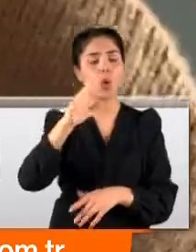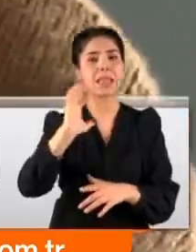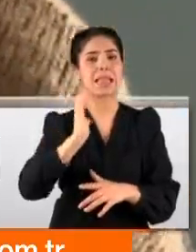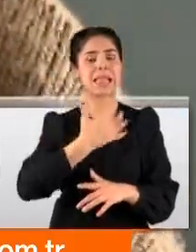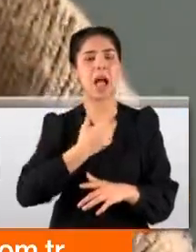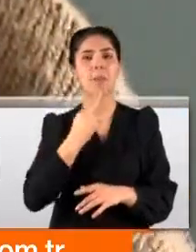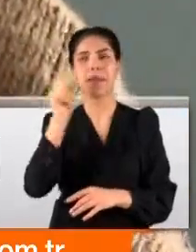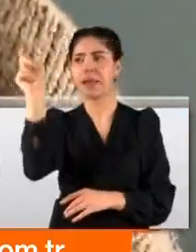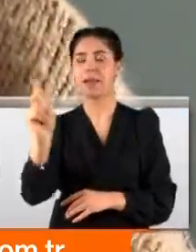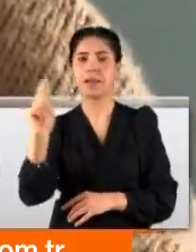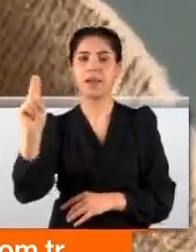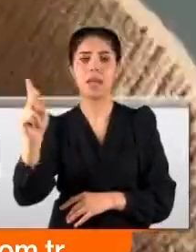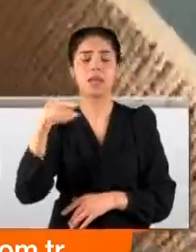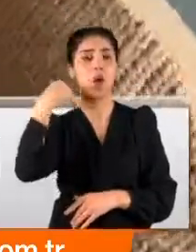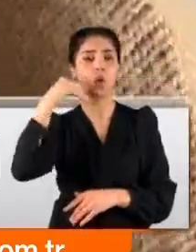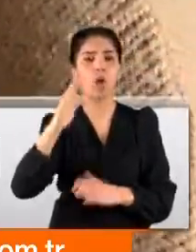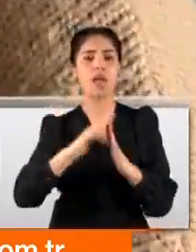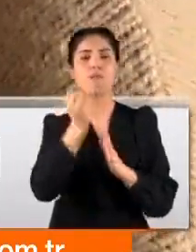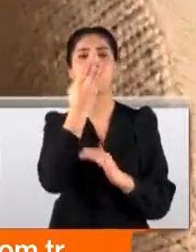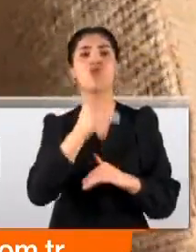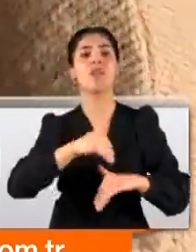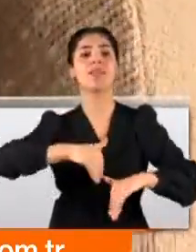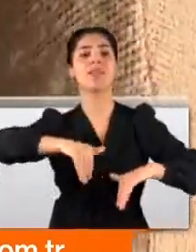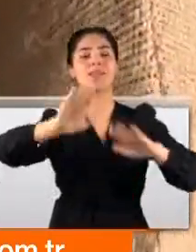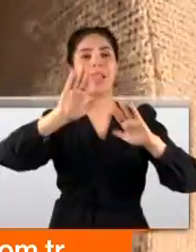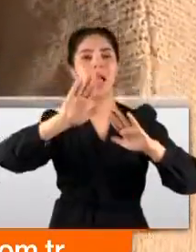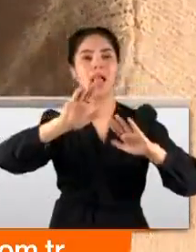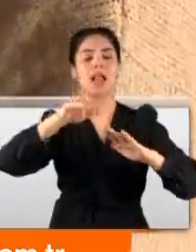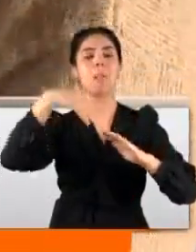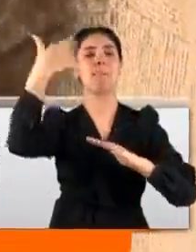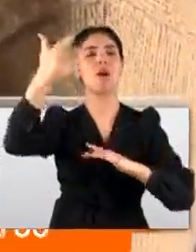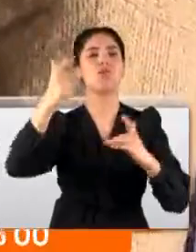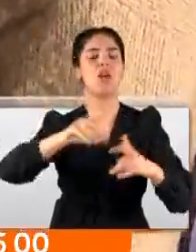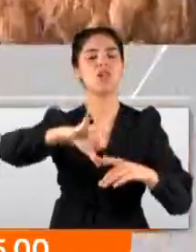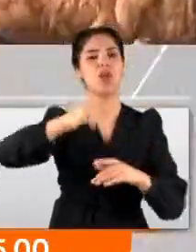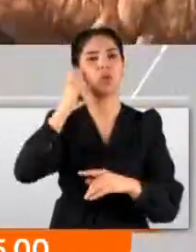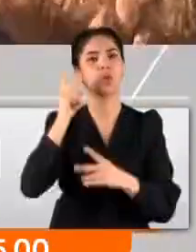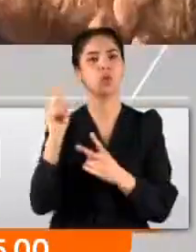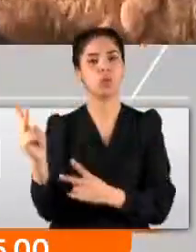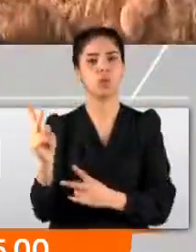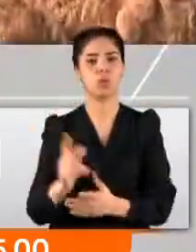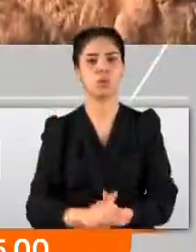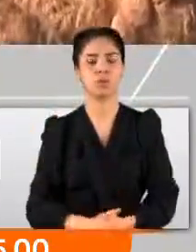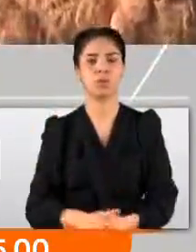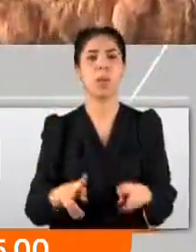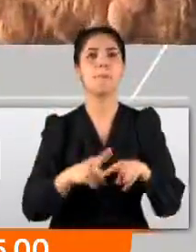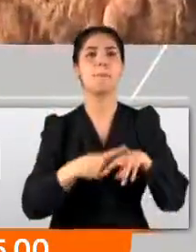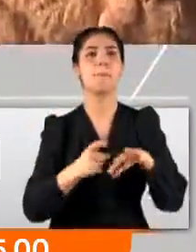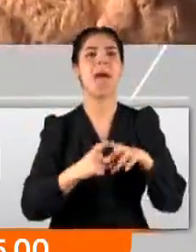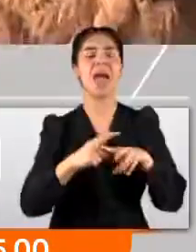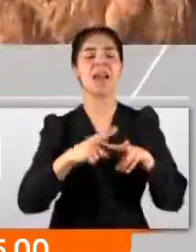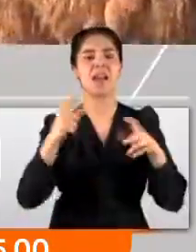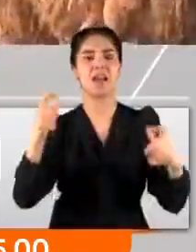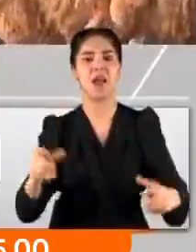Işıl Çalışkan koyunların evin bahçesinden değil de meradan çalındığını düşünüyor. Koyunlarım meradan gitti.